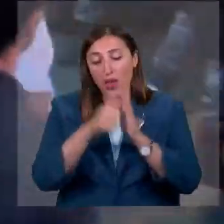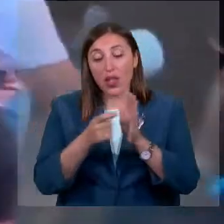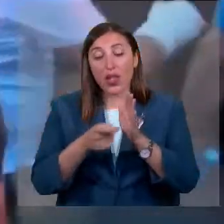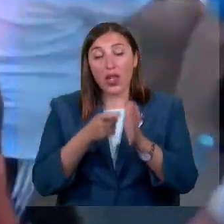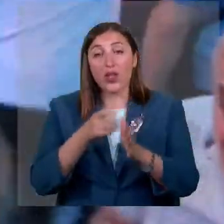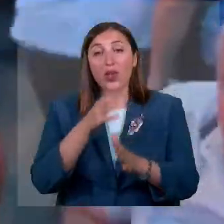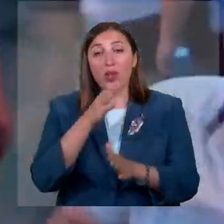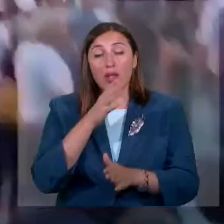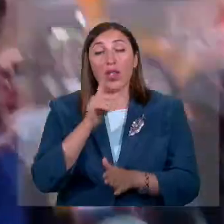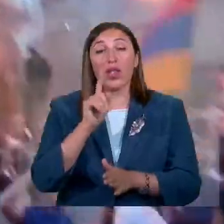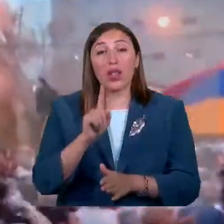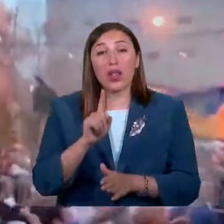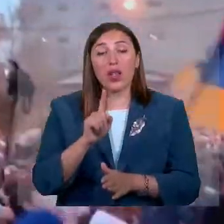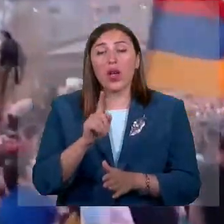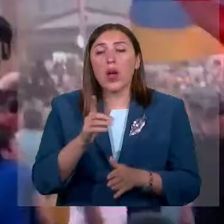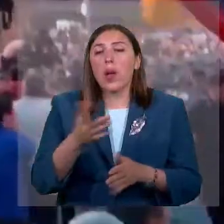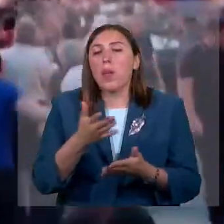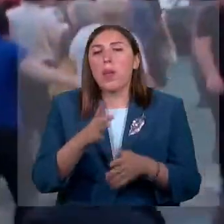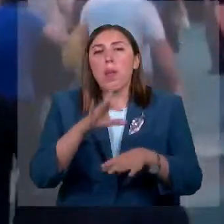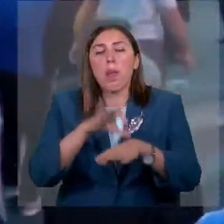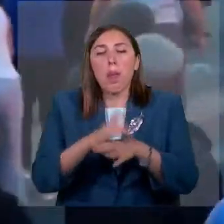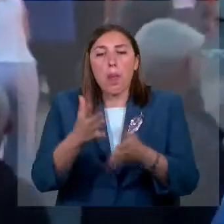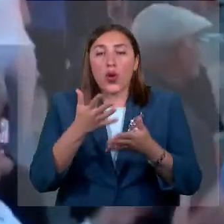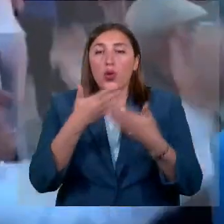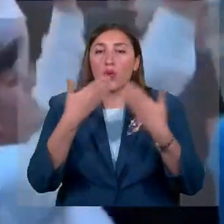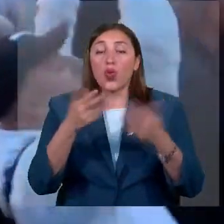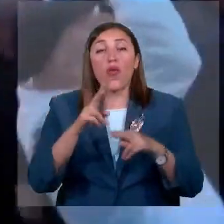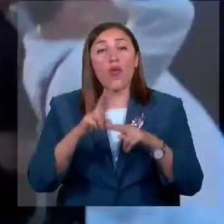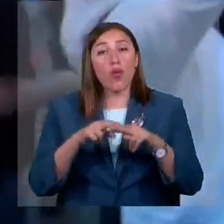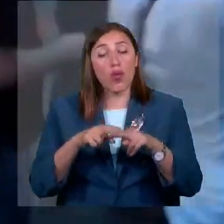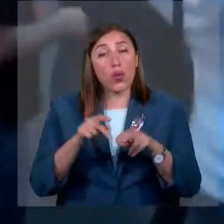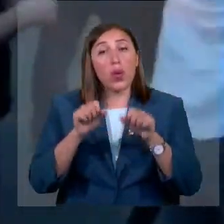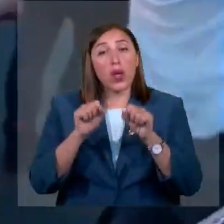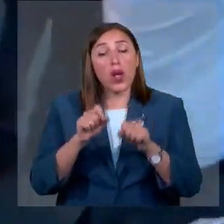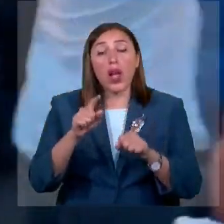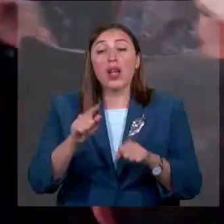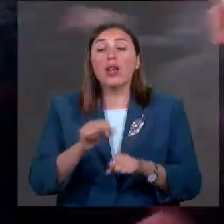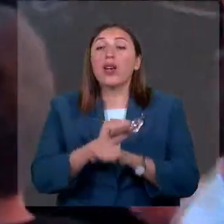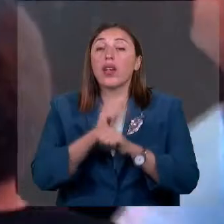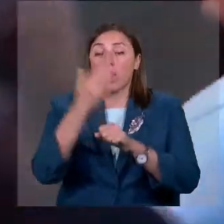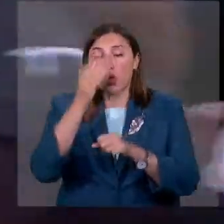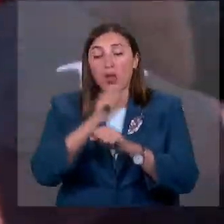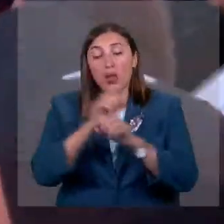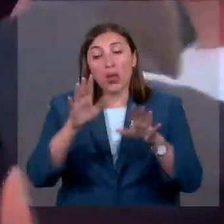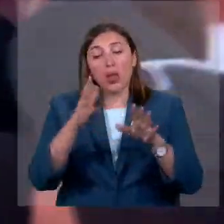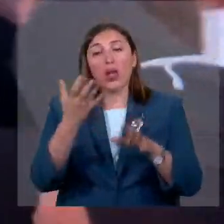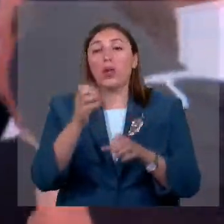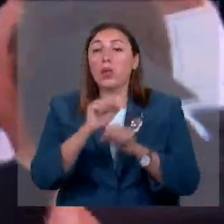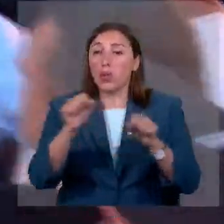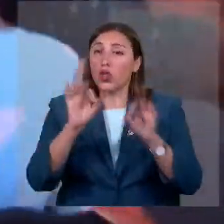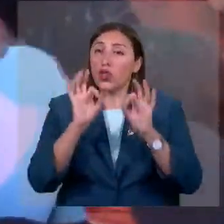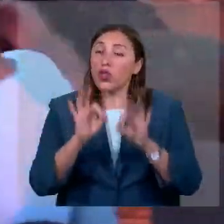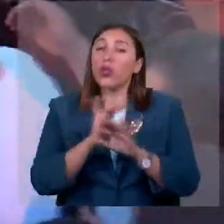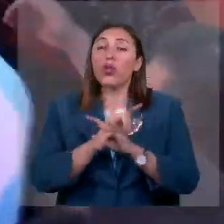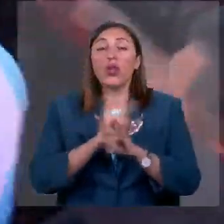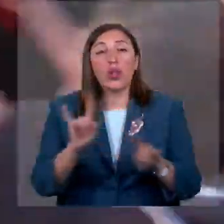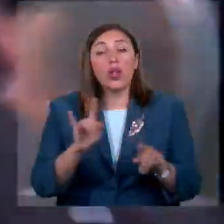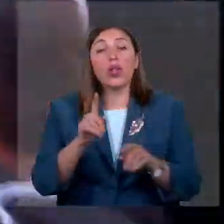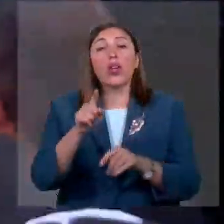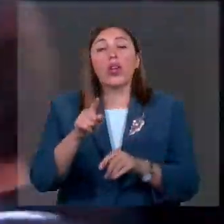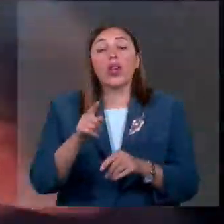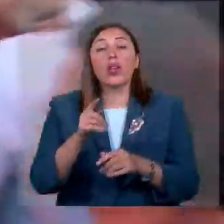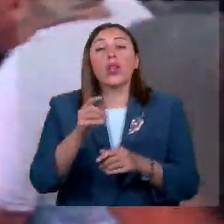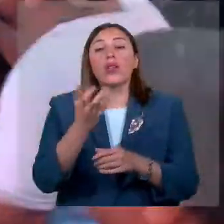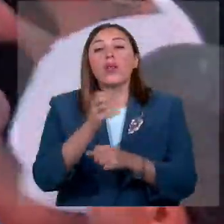քննության ընթացքում, սակայն, դեռ պարզ չի դարձել, արդյոք ոստիկանությունը կարող էր հավաքը ցրել լուսաձայնային դրնակներով։ Ավելին, դրանք կիրառելիս